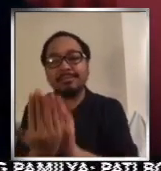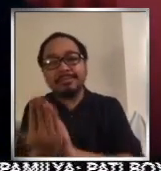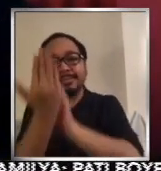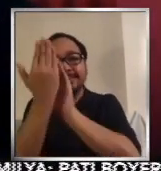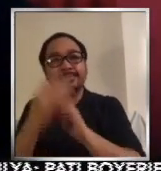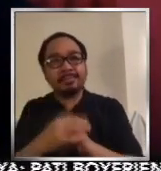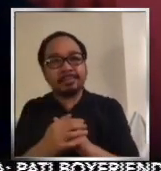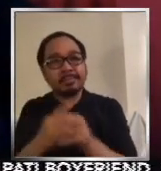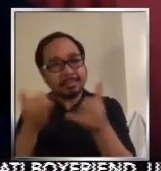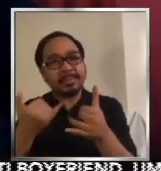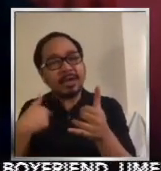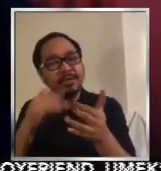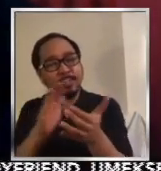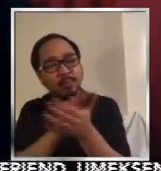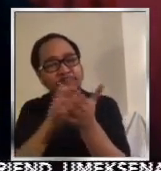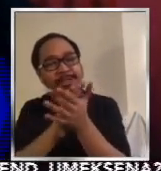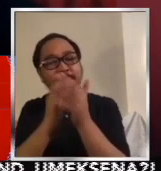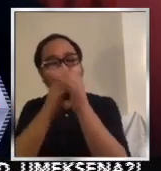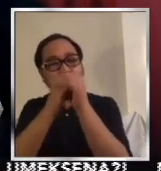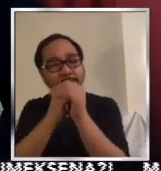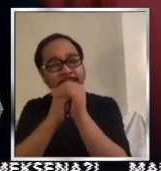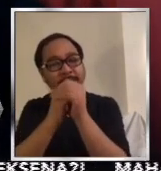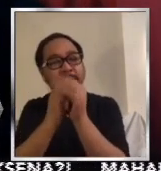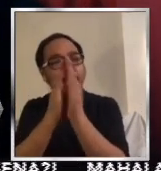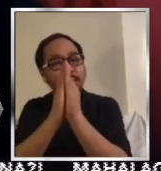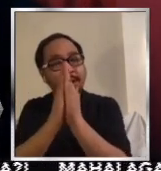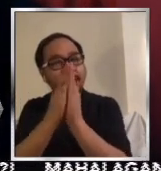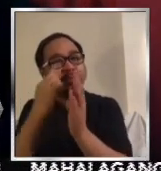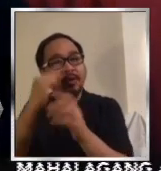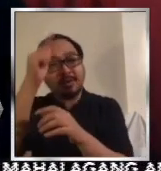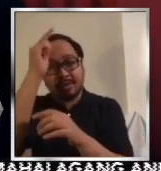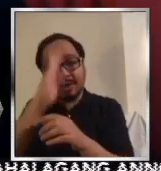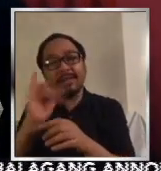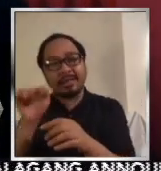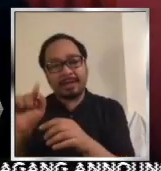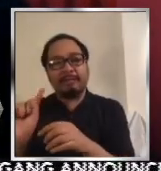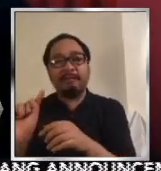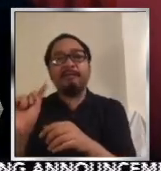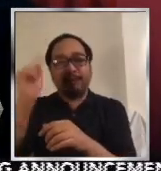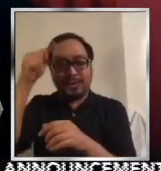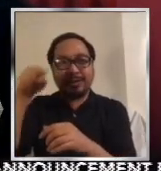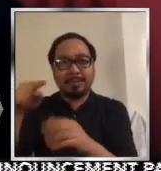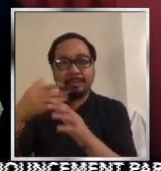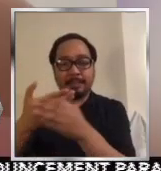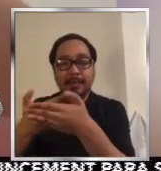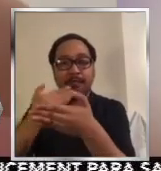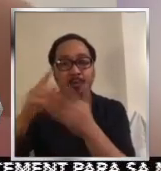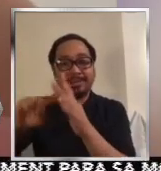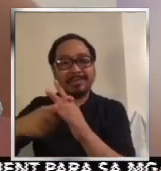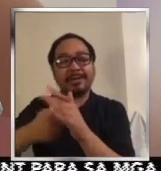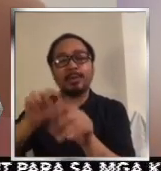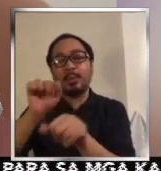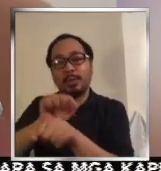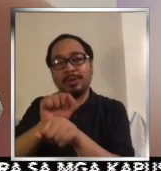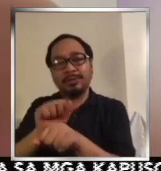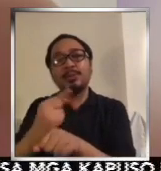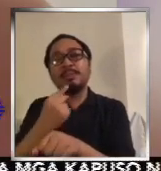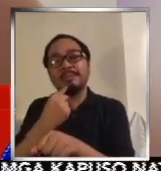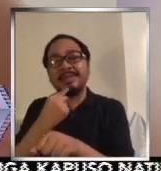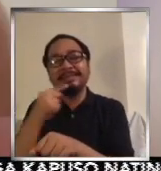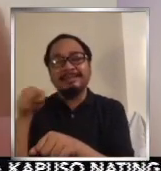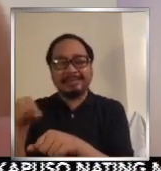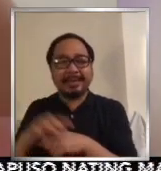kami kay God, yun yung una namin ginagawa bago kami mag-start ng work namin. Yun yung nakaka-miss. Yung kakain kayo sa set